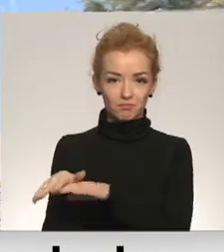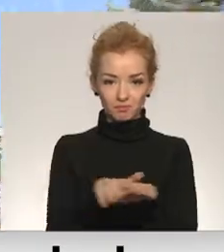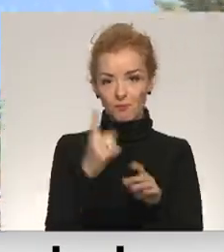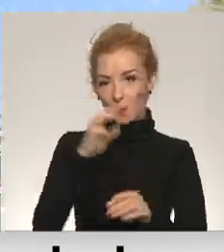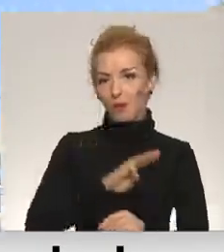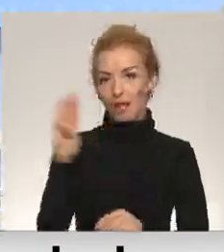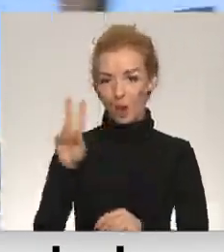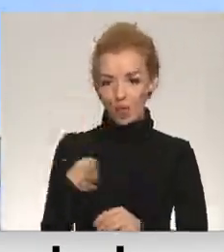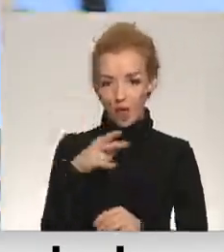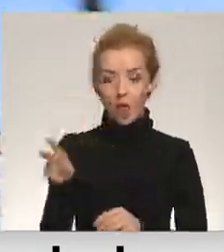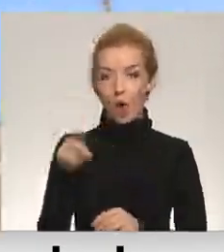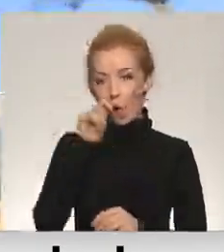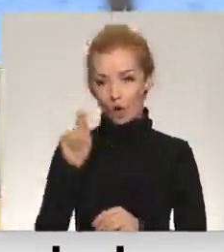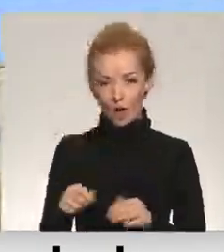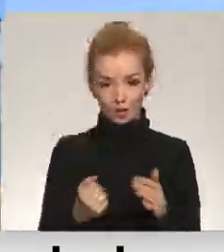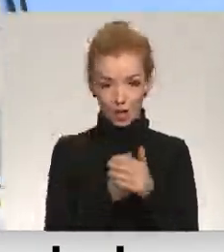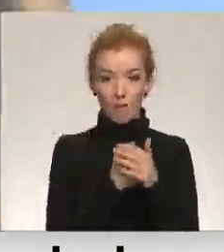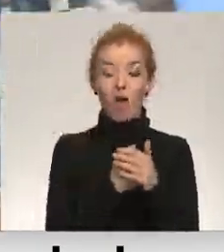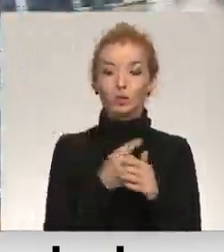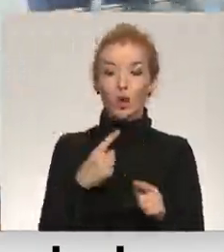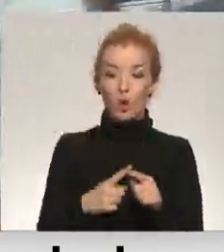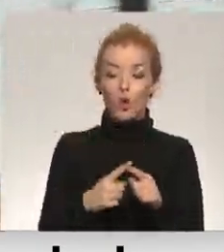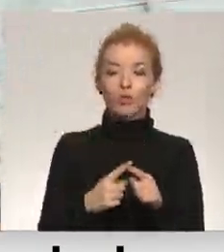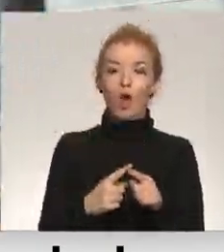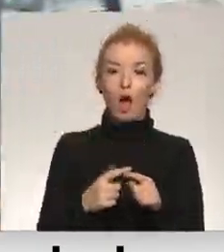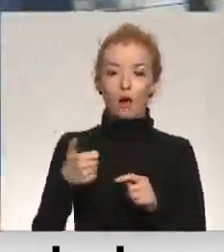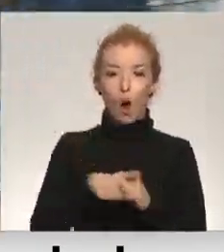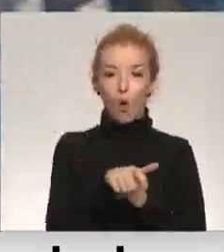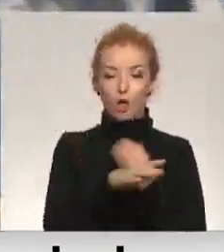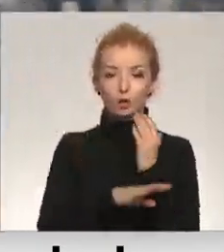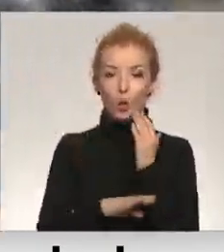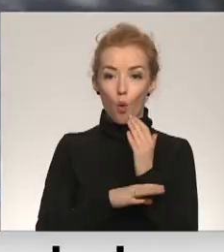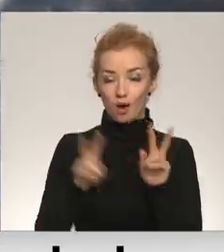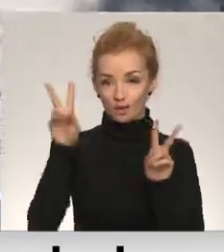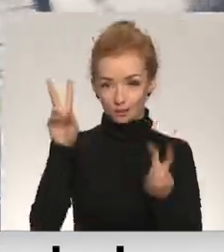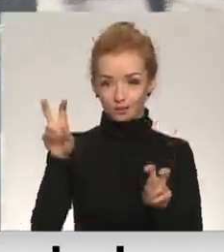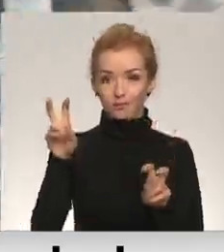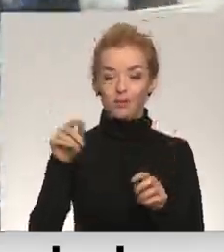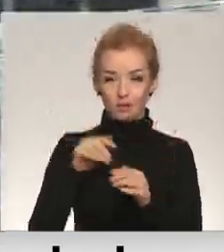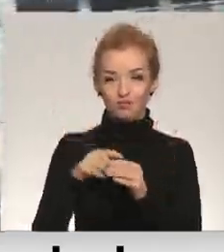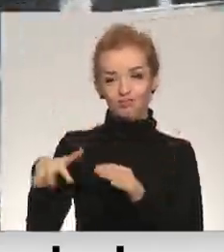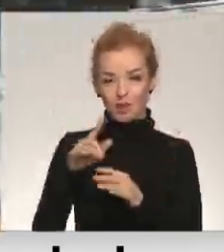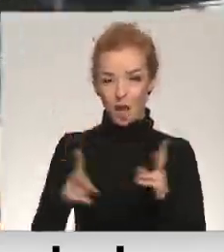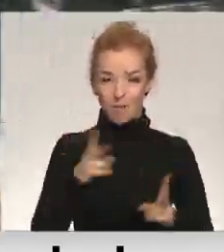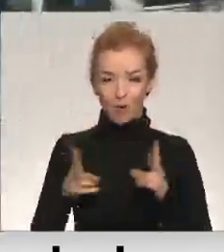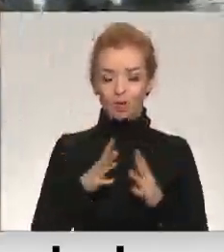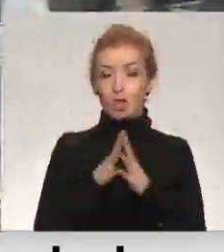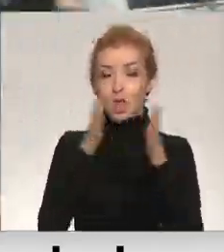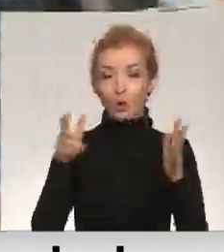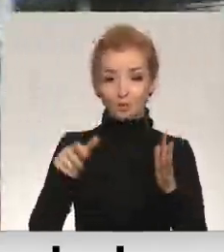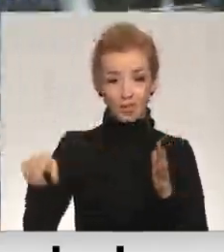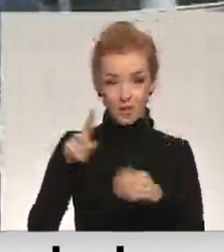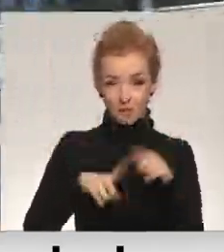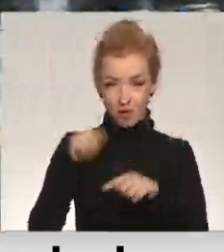1 000 000 eiro Ukrainas atbalstam. Aiz uzņēmuma Gaujas koks sienām mangažos šajās dienās virmo emocijas. Daudziem Ukrainā ir tuvi un